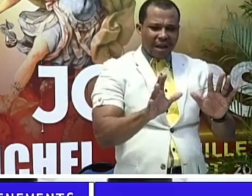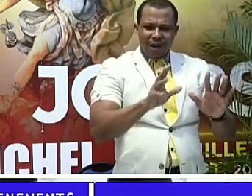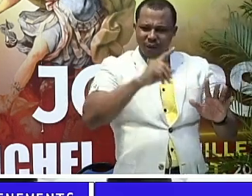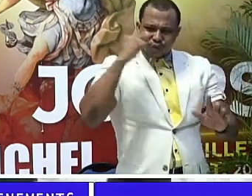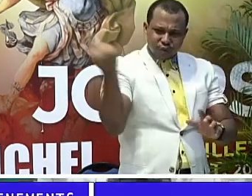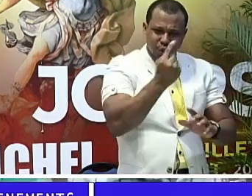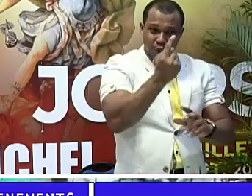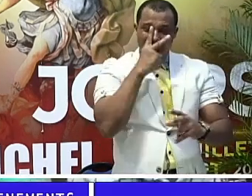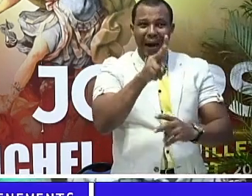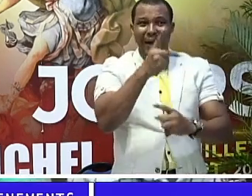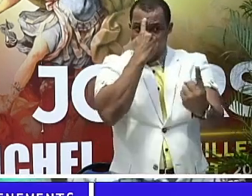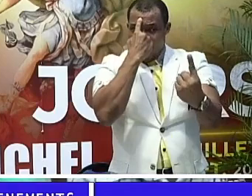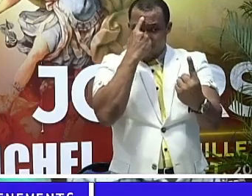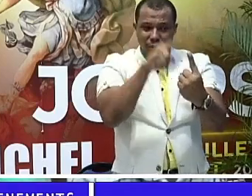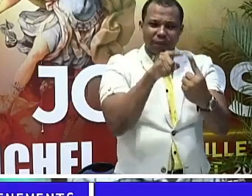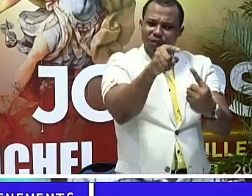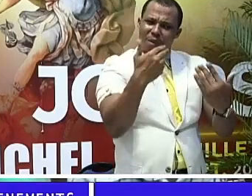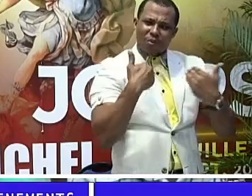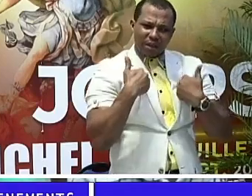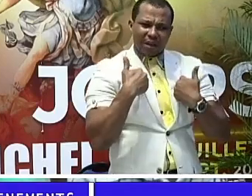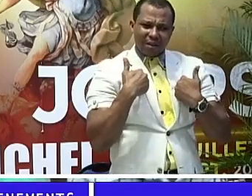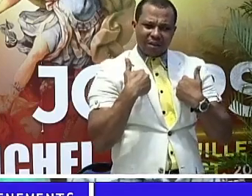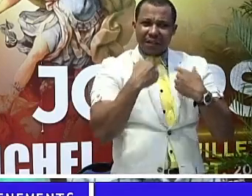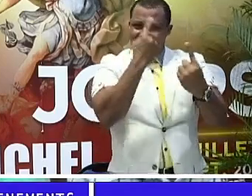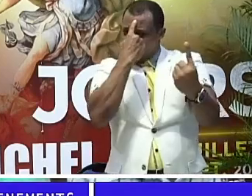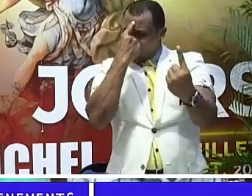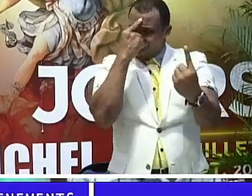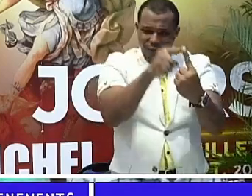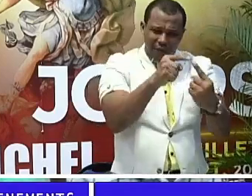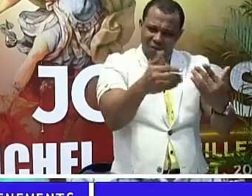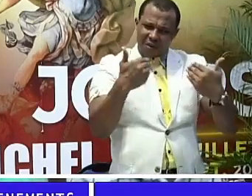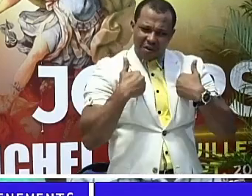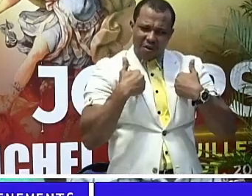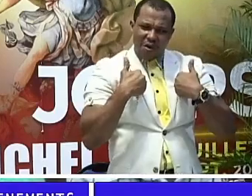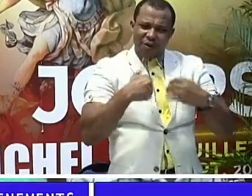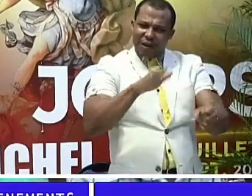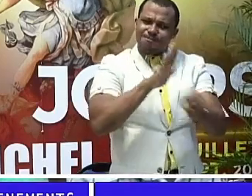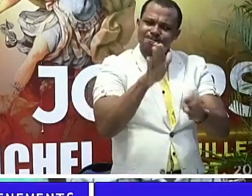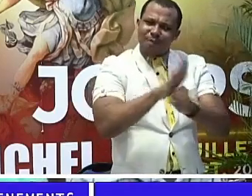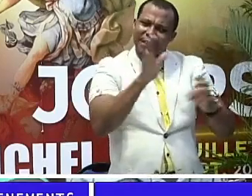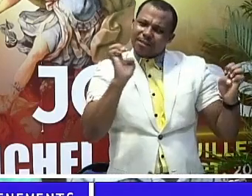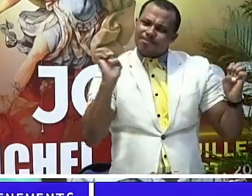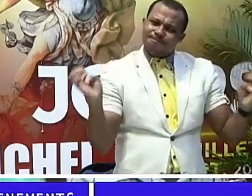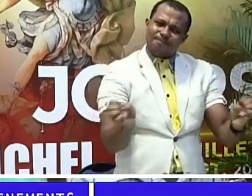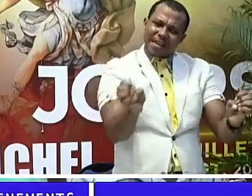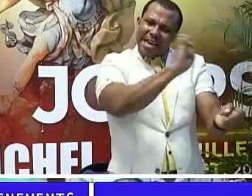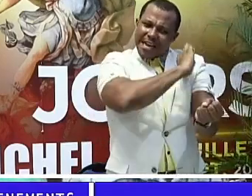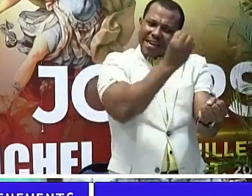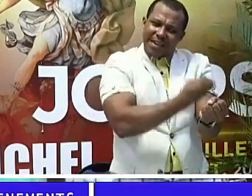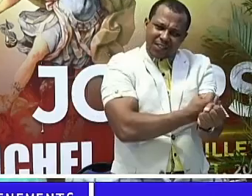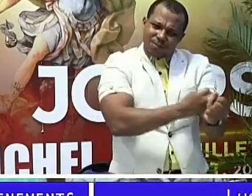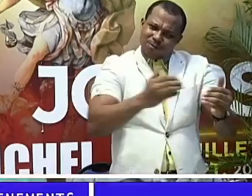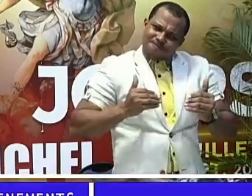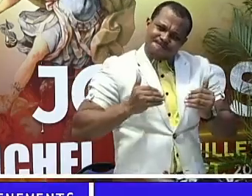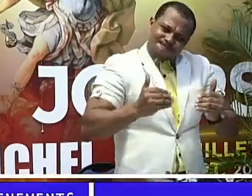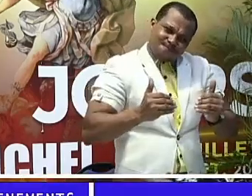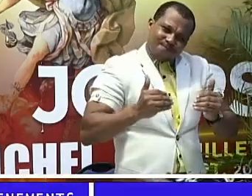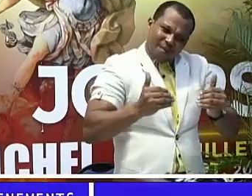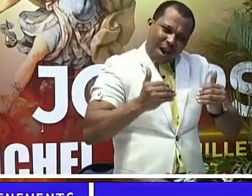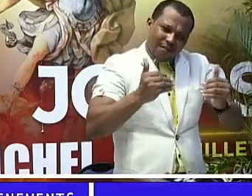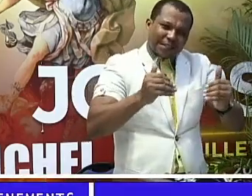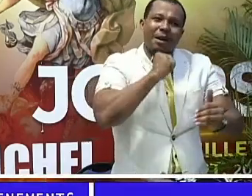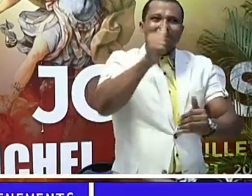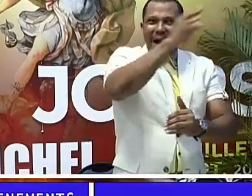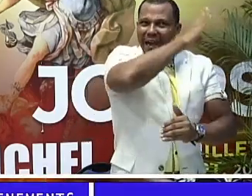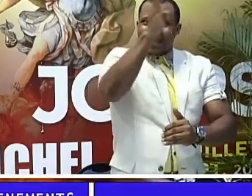gagnez. Et c'est objectif là qui permet tout que vous gagnez assez d'énergie et de force pour avancer. Pas jamais